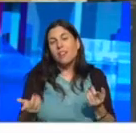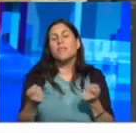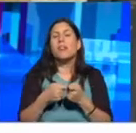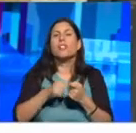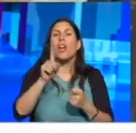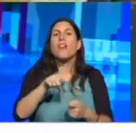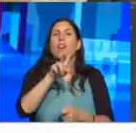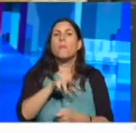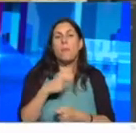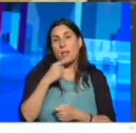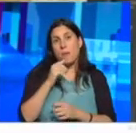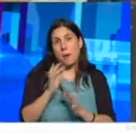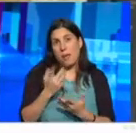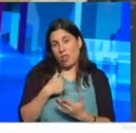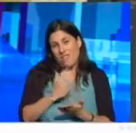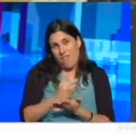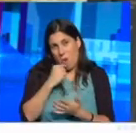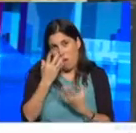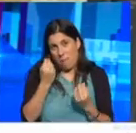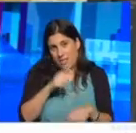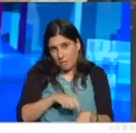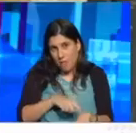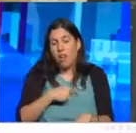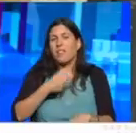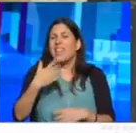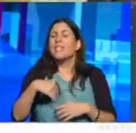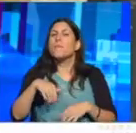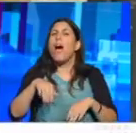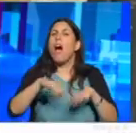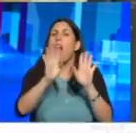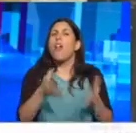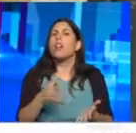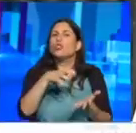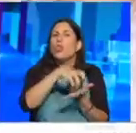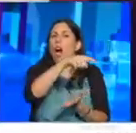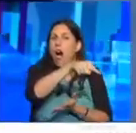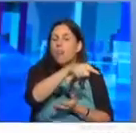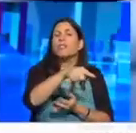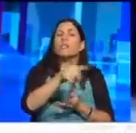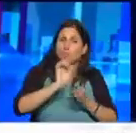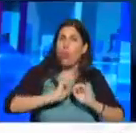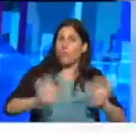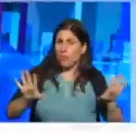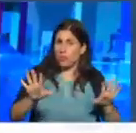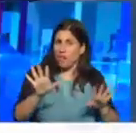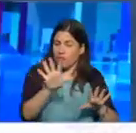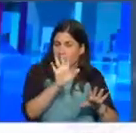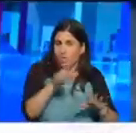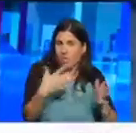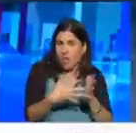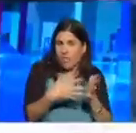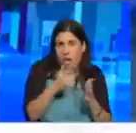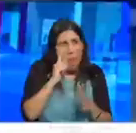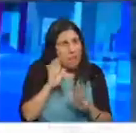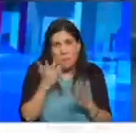1000 ו-2000, אני אומר את מה שאני אומר הרבה זמן, כשהתברר, אני הייתי בלשכה כשנחשפה העובדה שיש חקירה, ולא ידענו מה